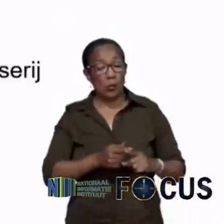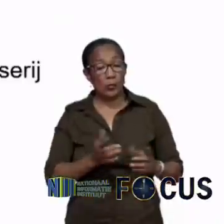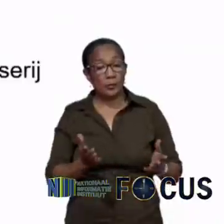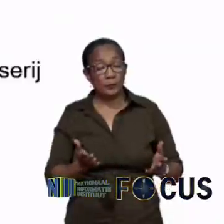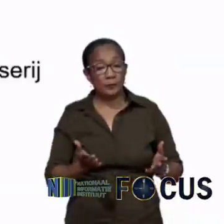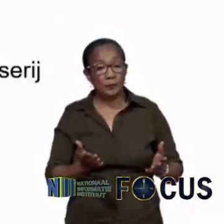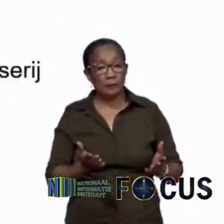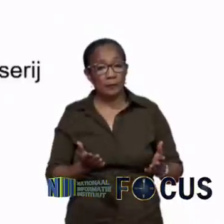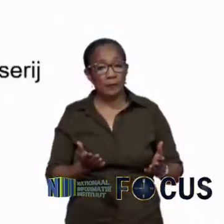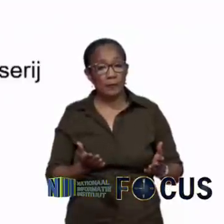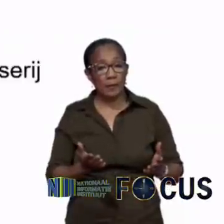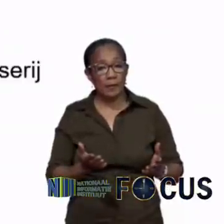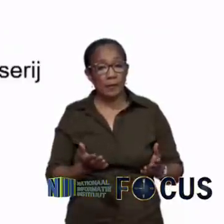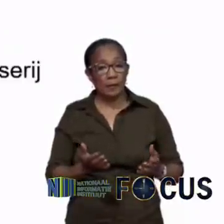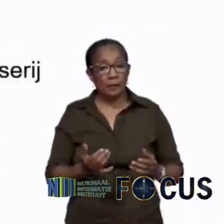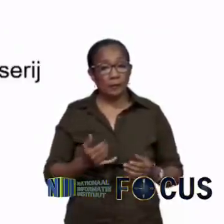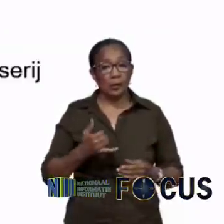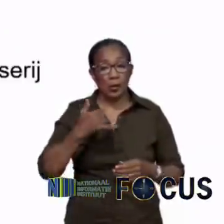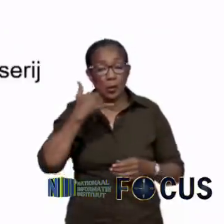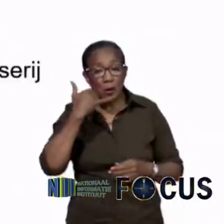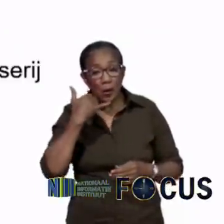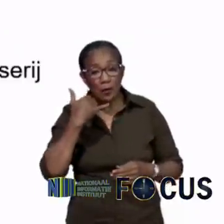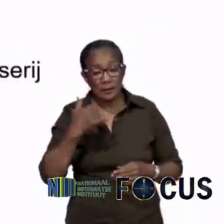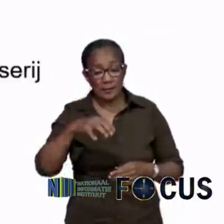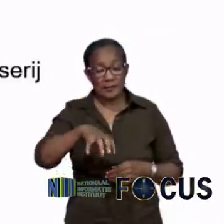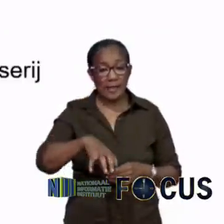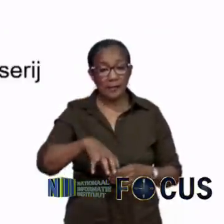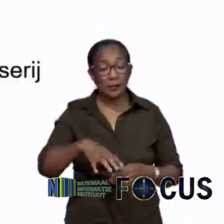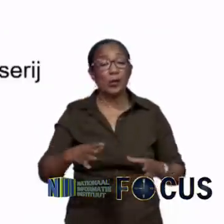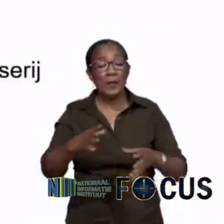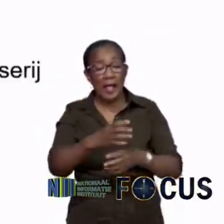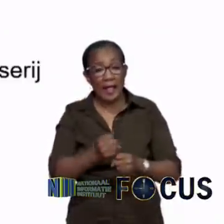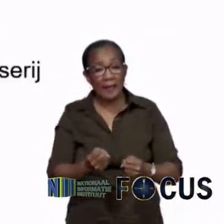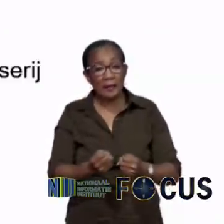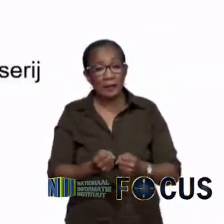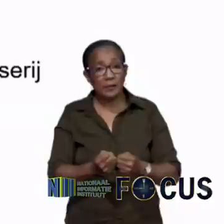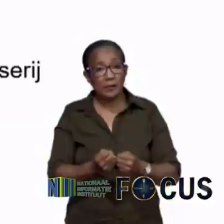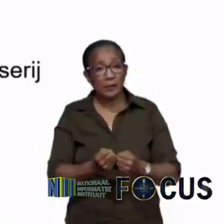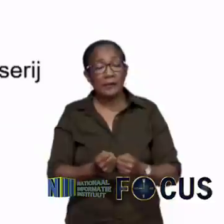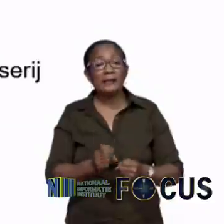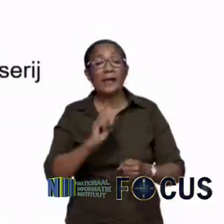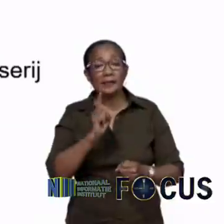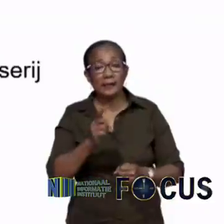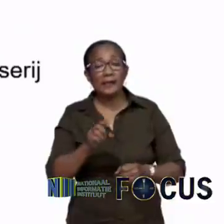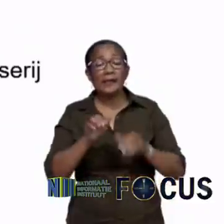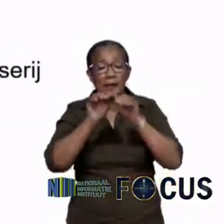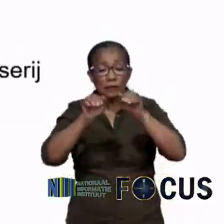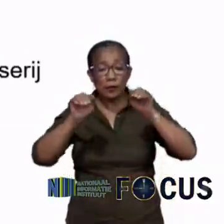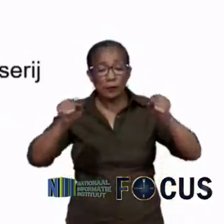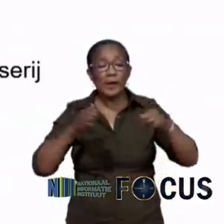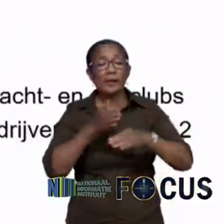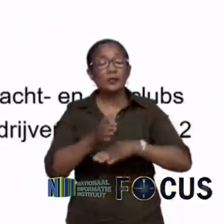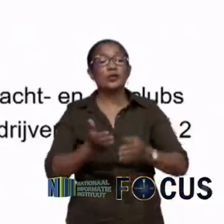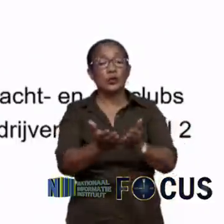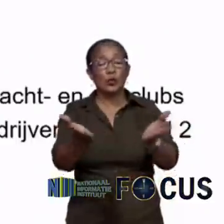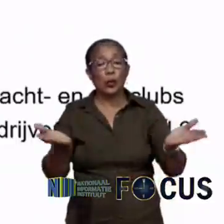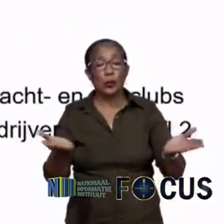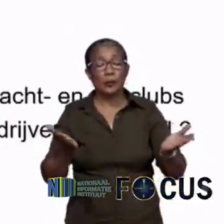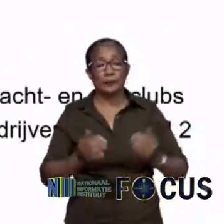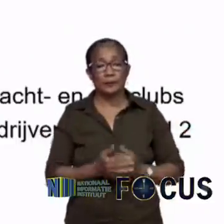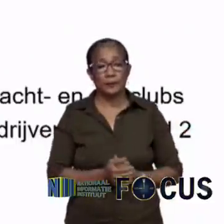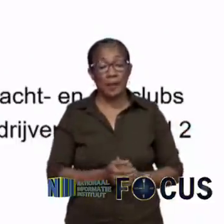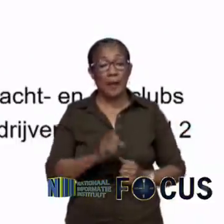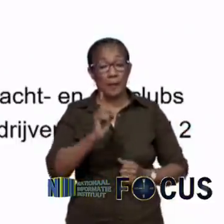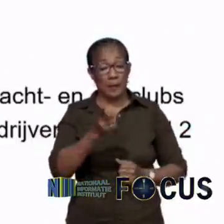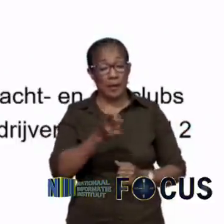toe den call centers, because den call centers e jepi tak informatie e godoro.